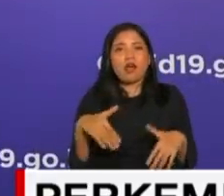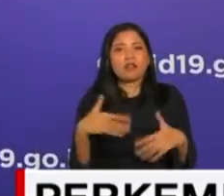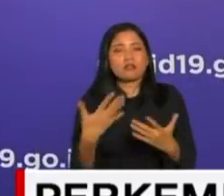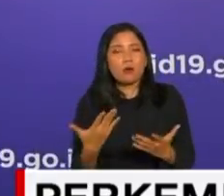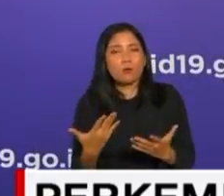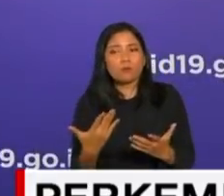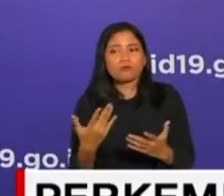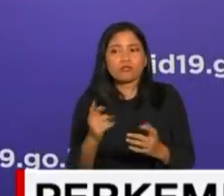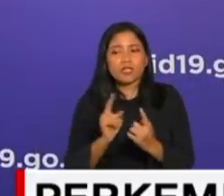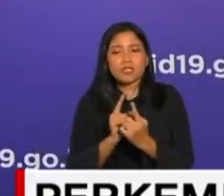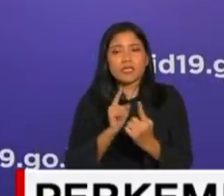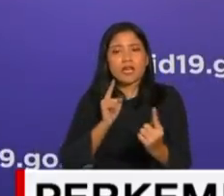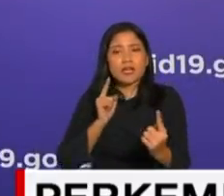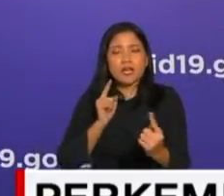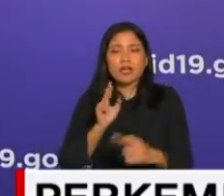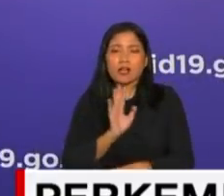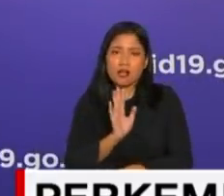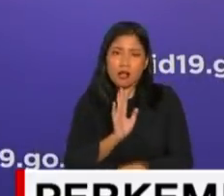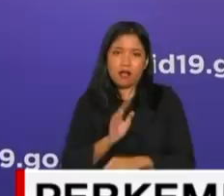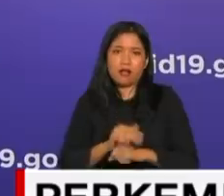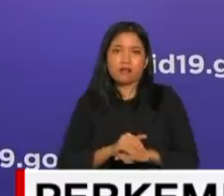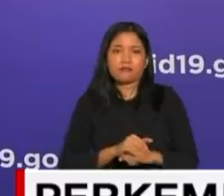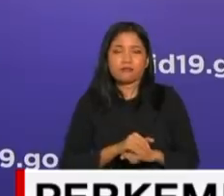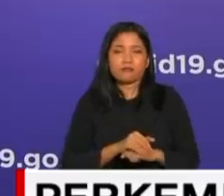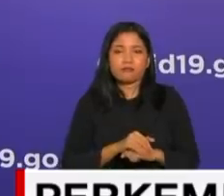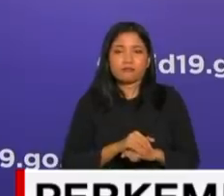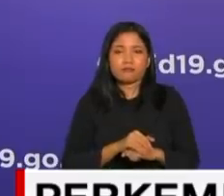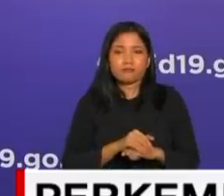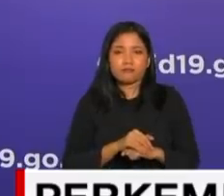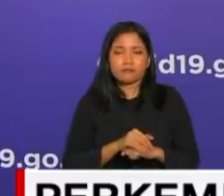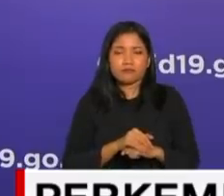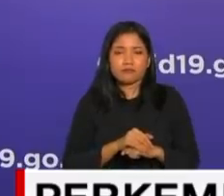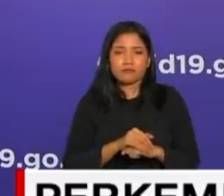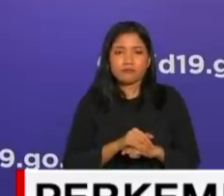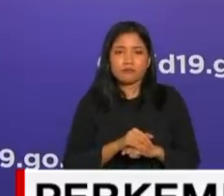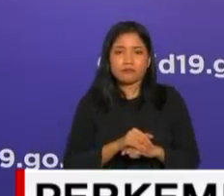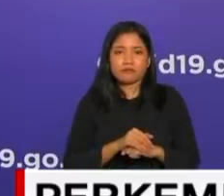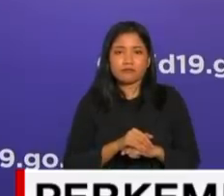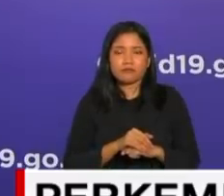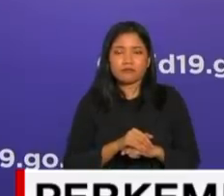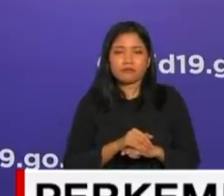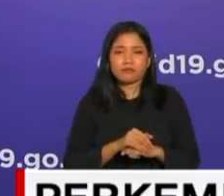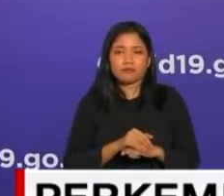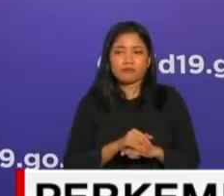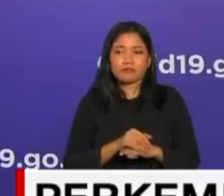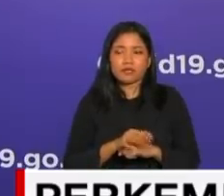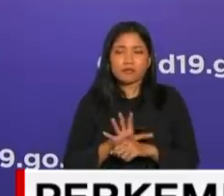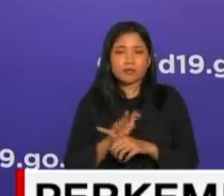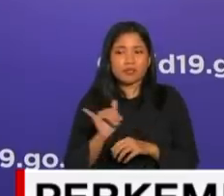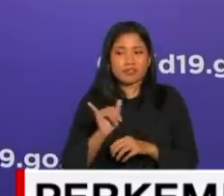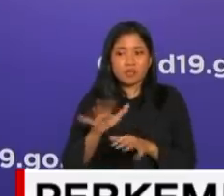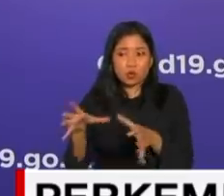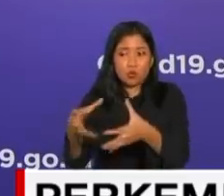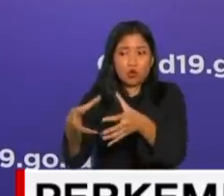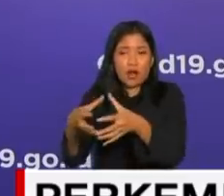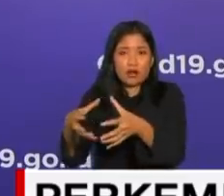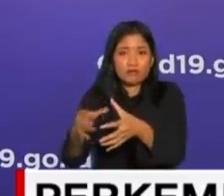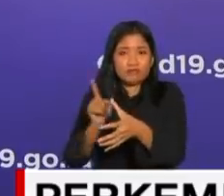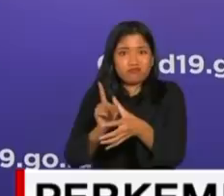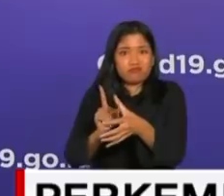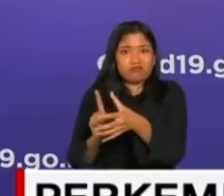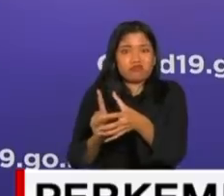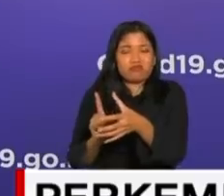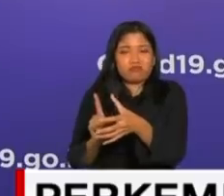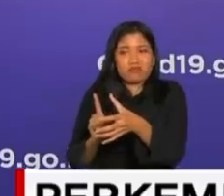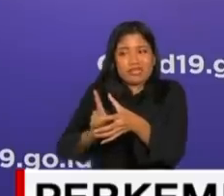tidak menjaga cara mengabaikan tidak kemudian menghindari kerumunan Oleh karena